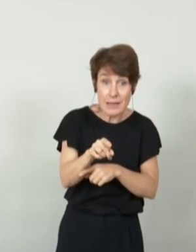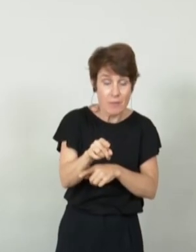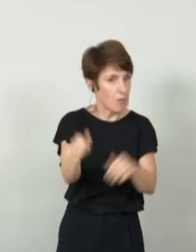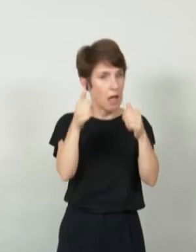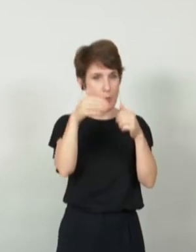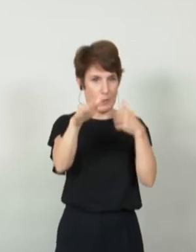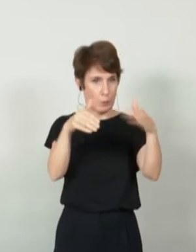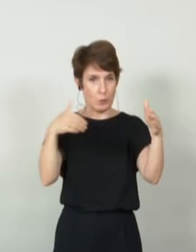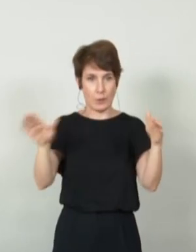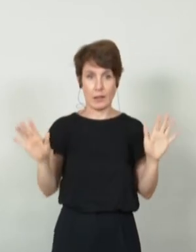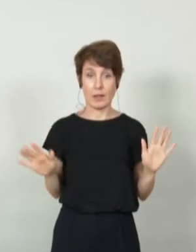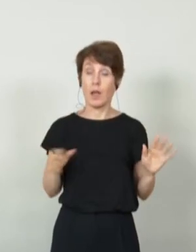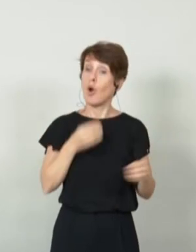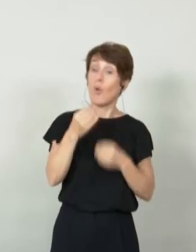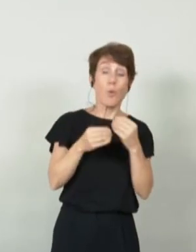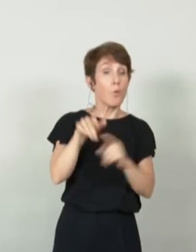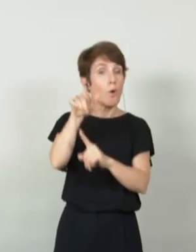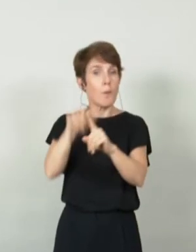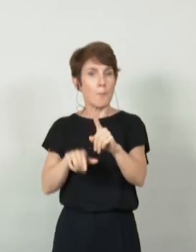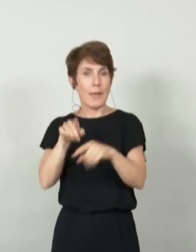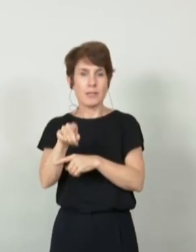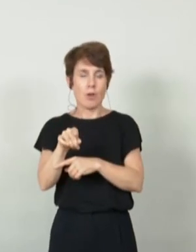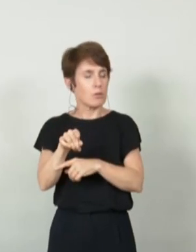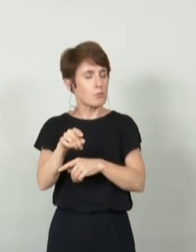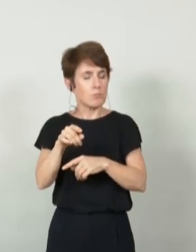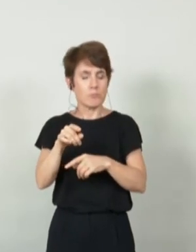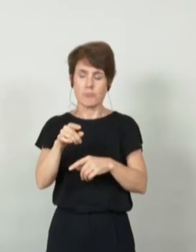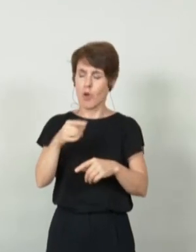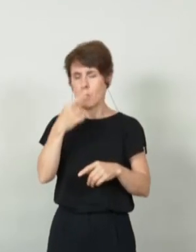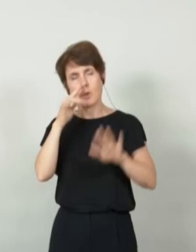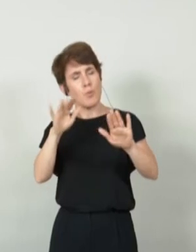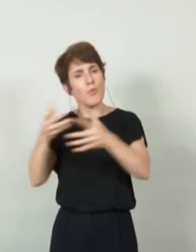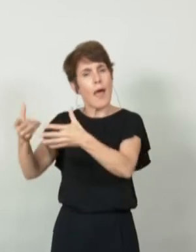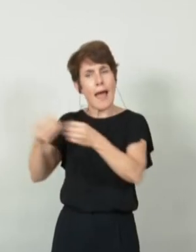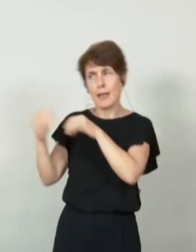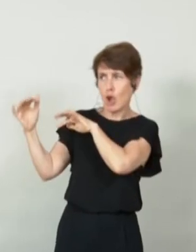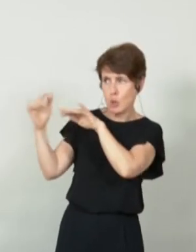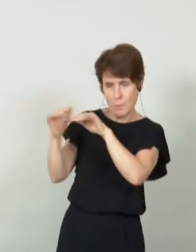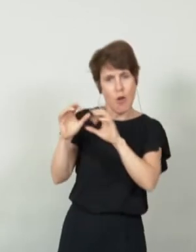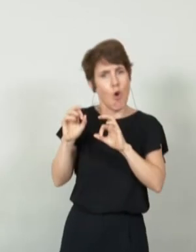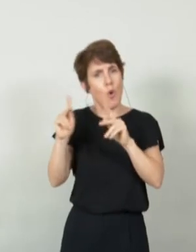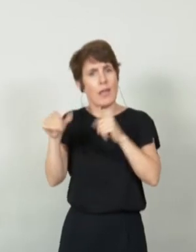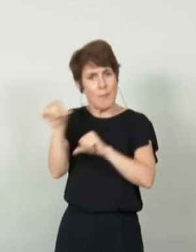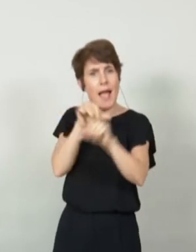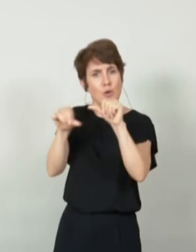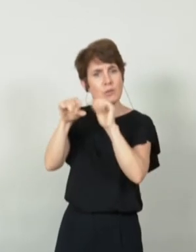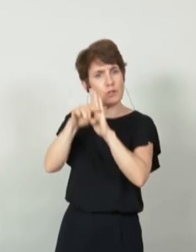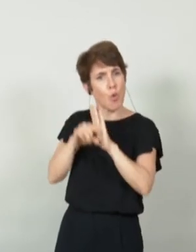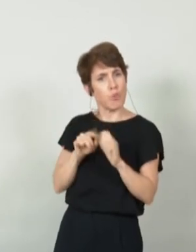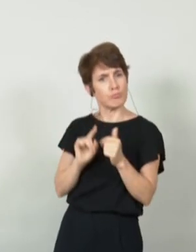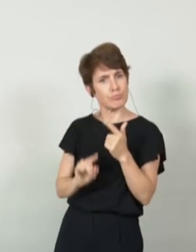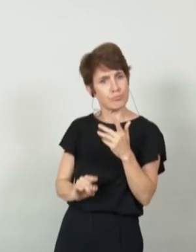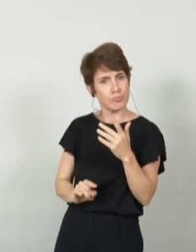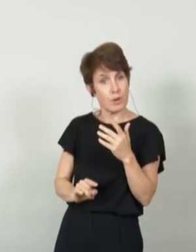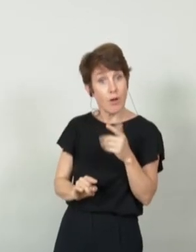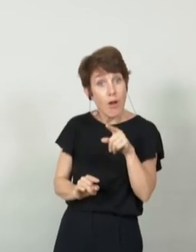qui ne défendra pas l'inconditionnalité de l'accueil comme vous le souhaitez qui sont les donc parmi les bases de